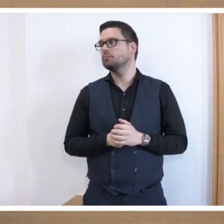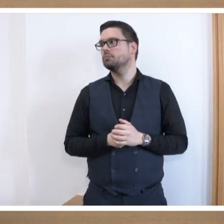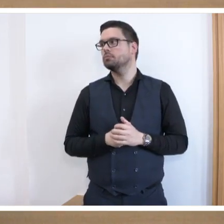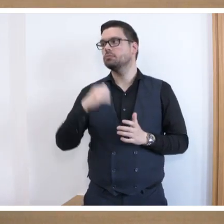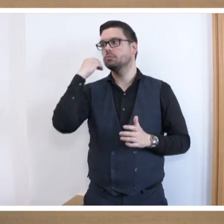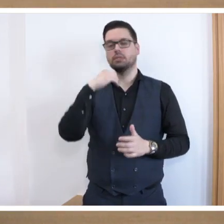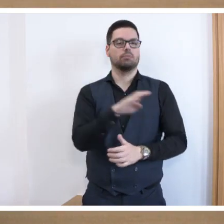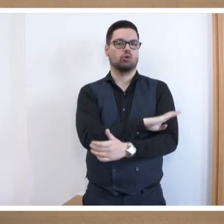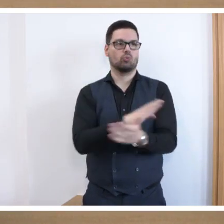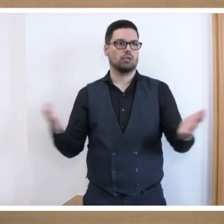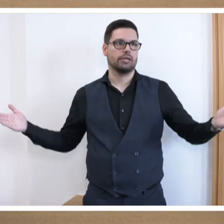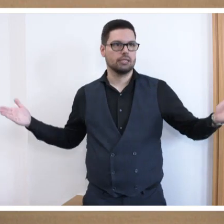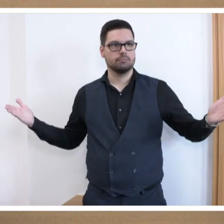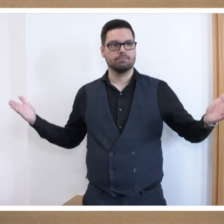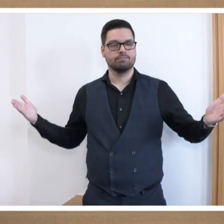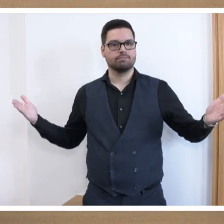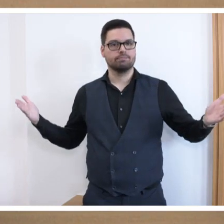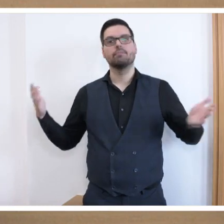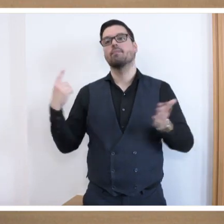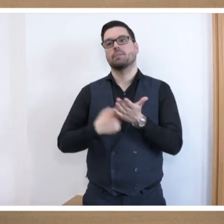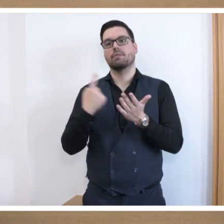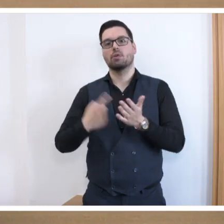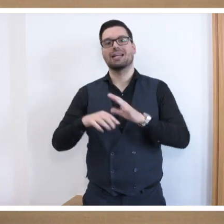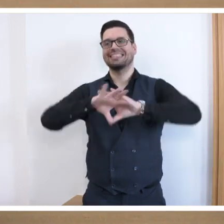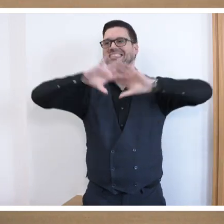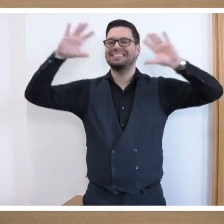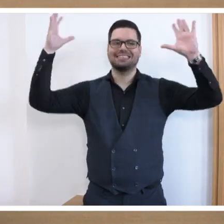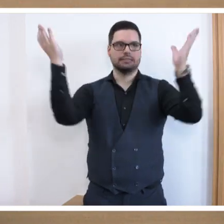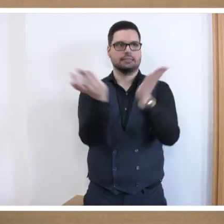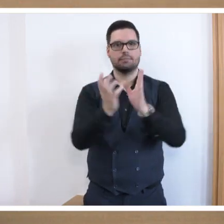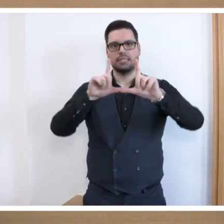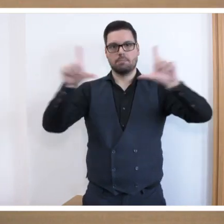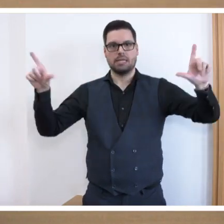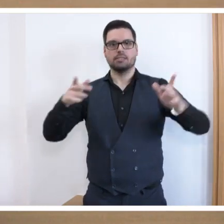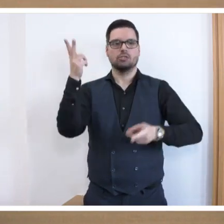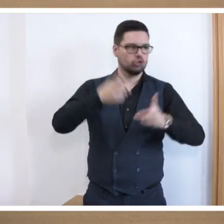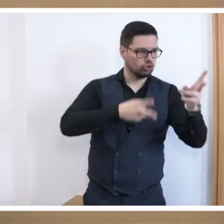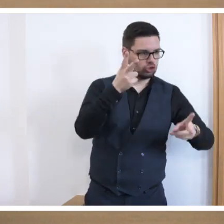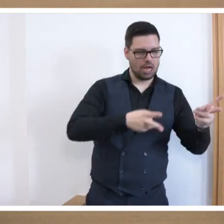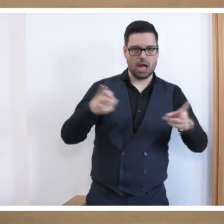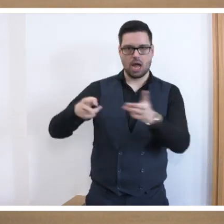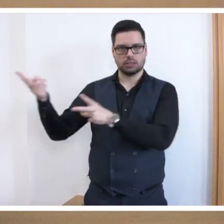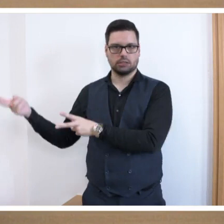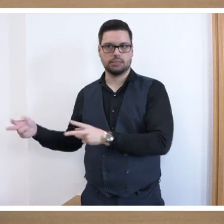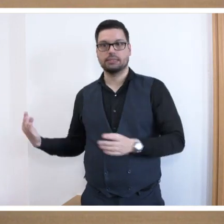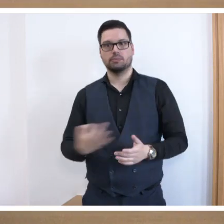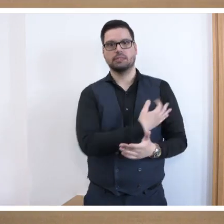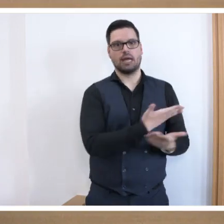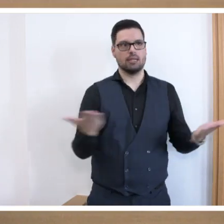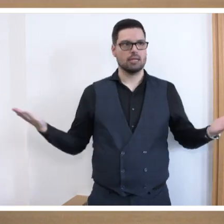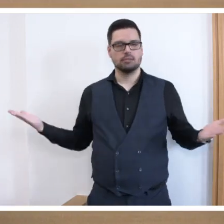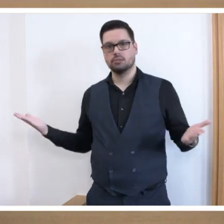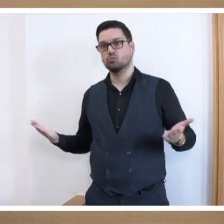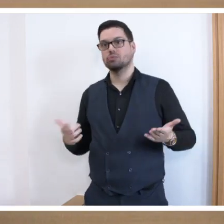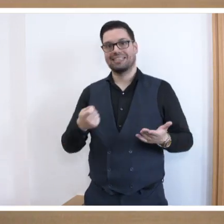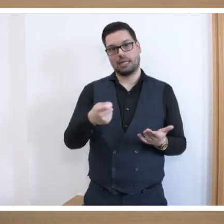Liebe Kolleginnen und Kollegen, es ist zunächst erforderlich, ein Gesamtbild über die Schadenslage im Saarland zu bekommen und dann